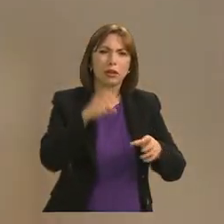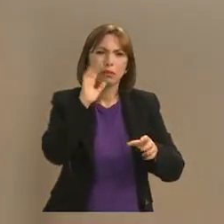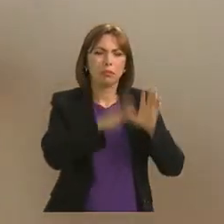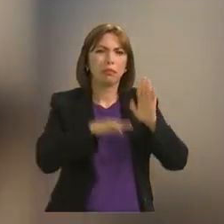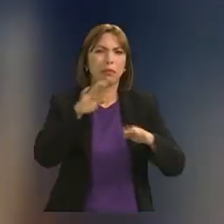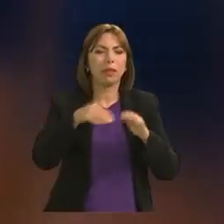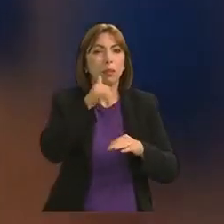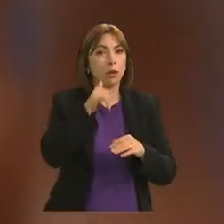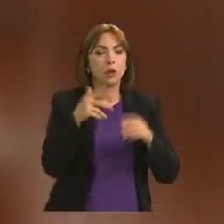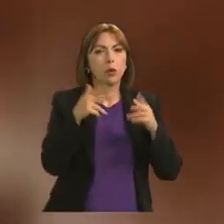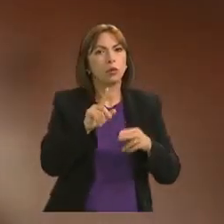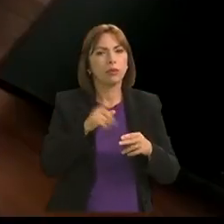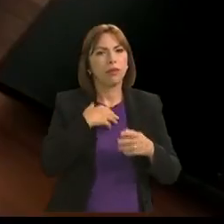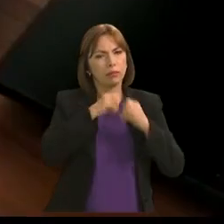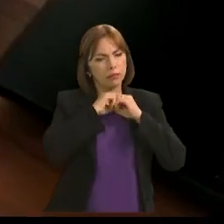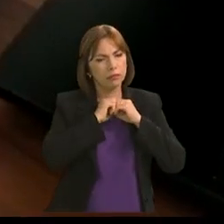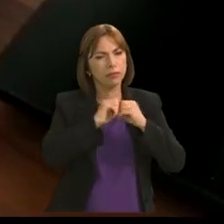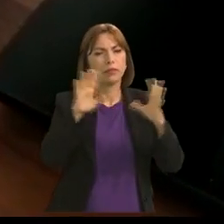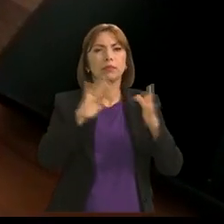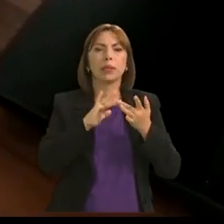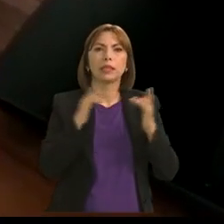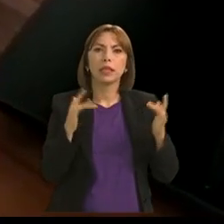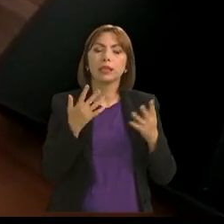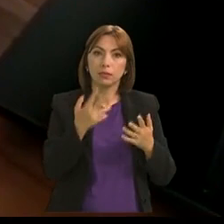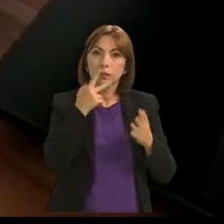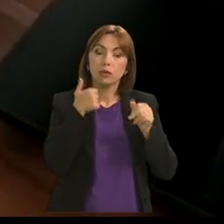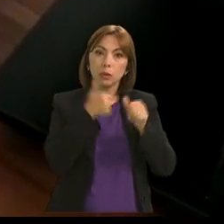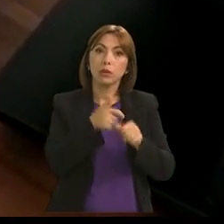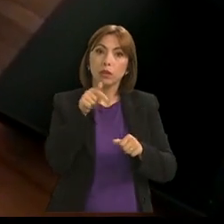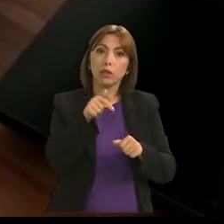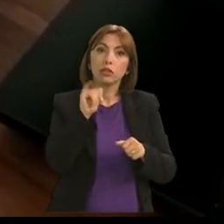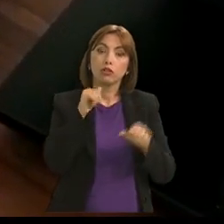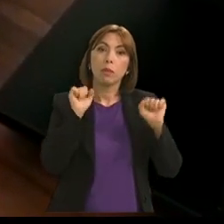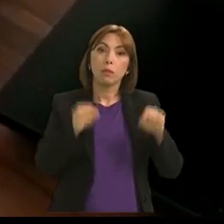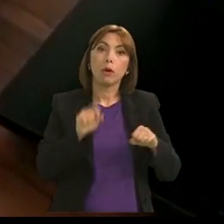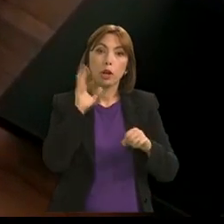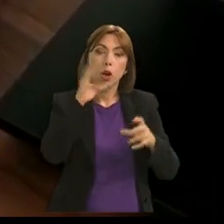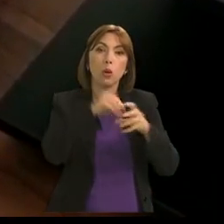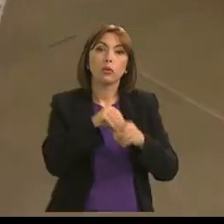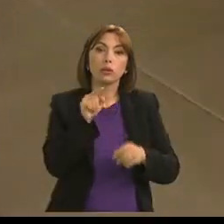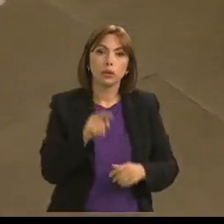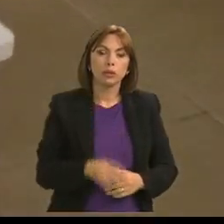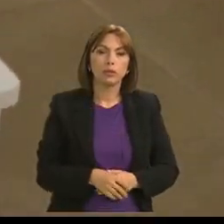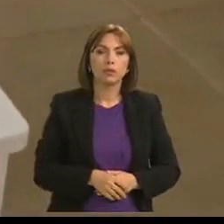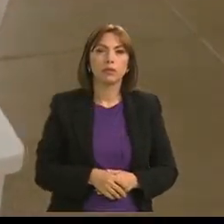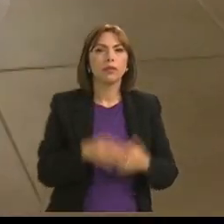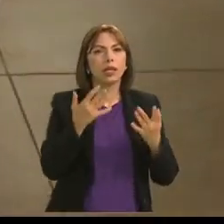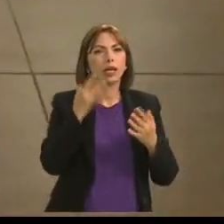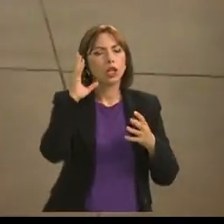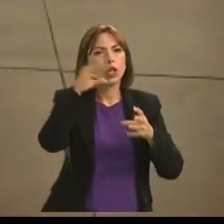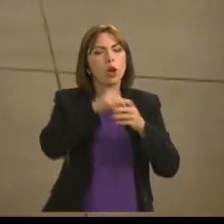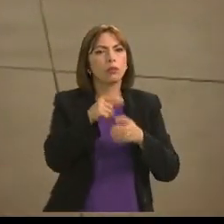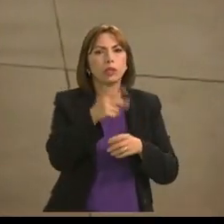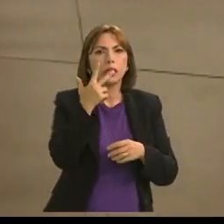Au dorit să împărtășească cele făcute pe o rețea socială. Printre urmăritori s-a numărat și proprietarul locuinței. Și câte nopți au stat?